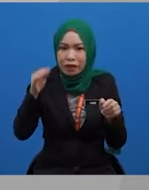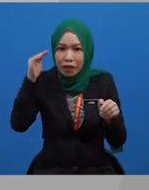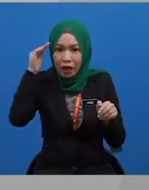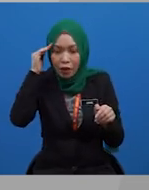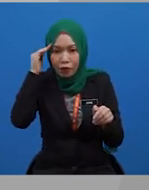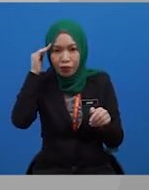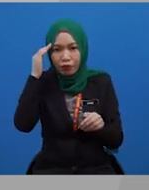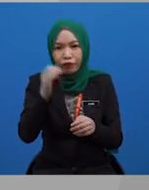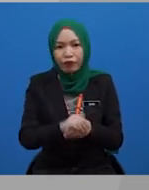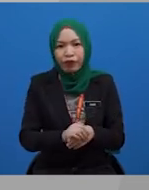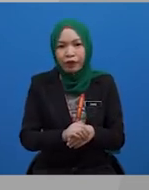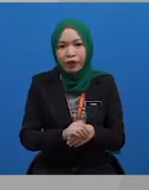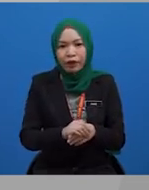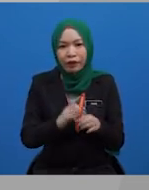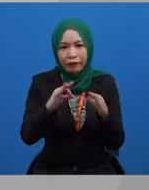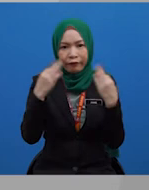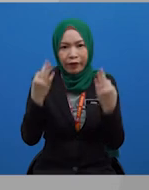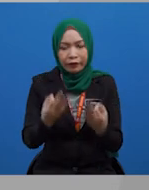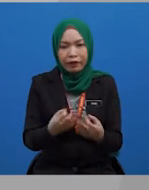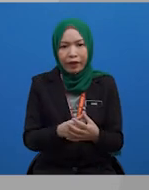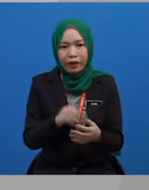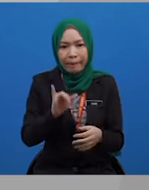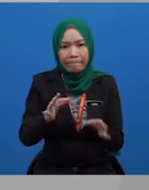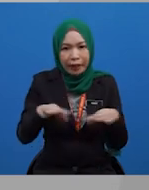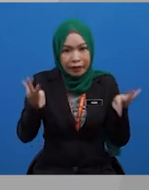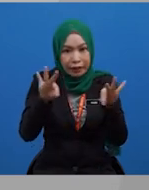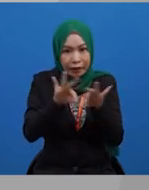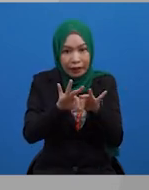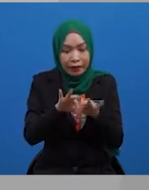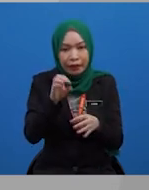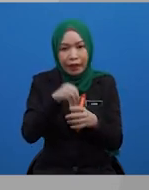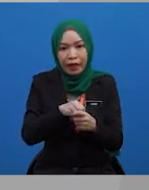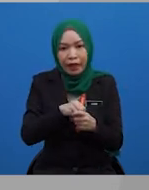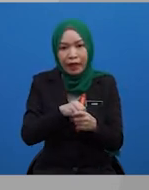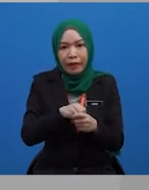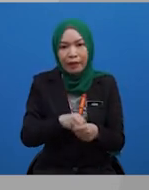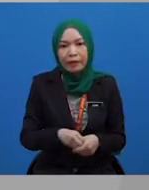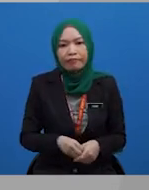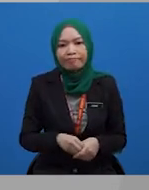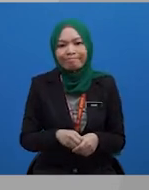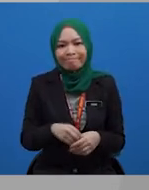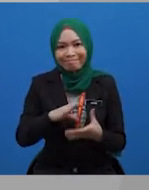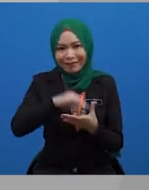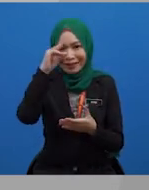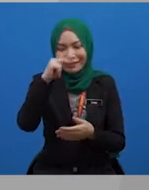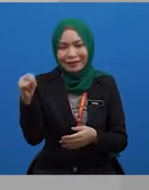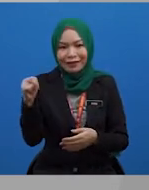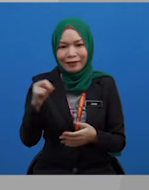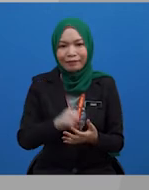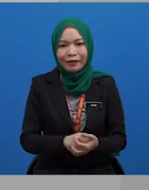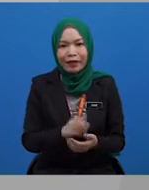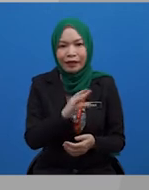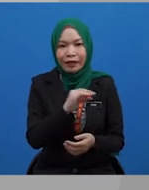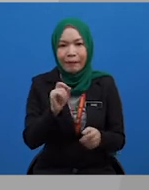fakta khusus yang ditetapkan dalam silibus. Latih diri anda untuk menulis fakta dan juga